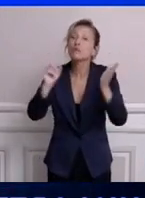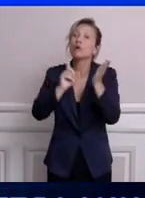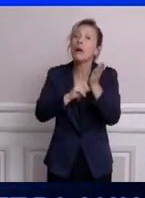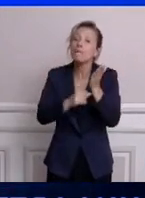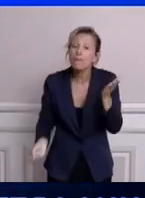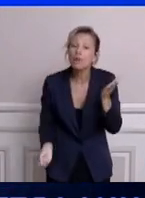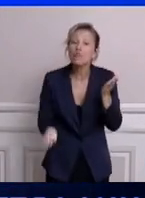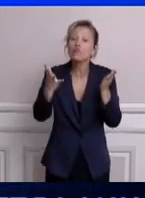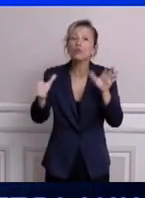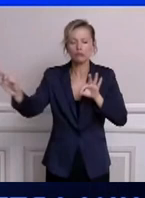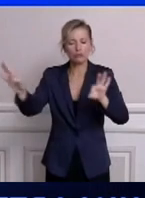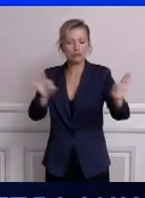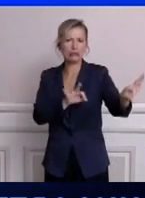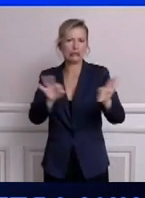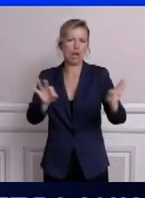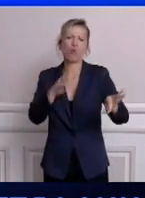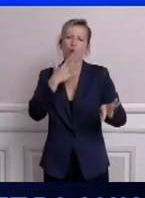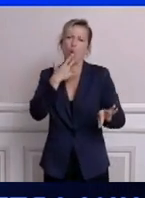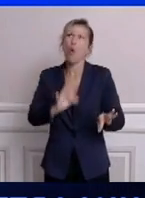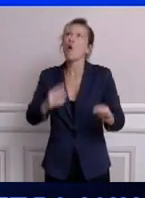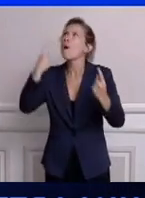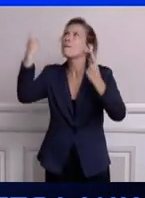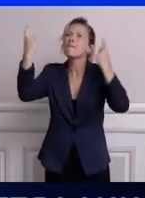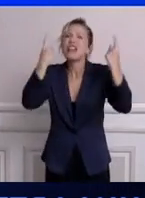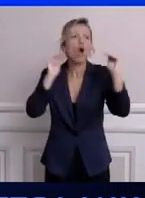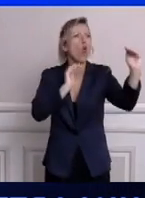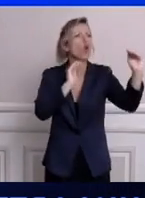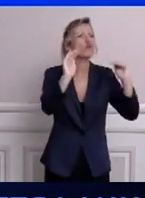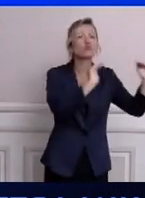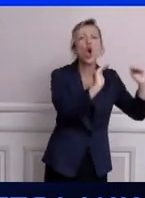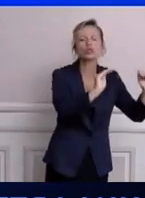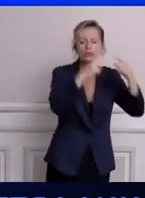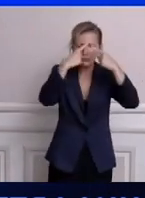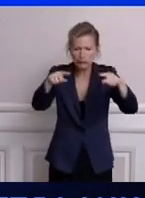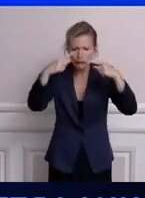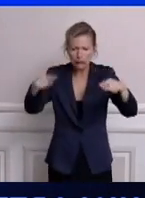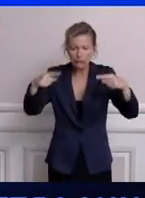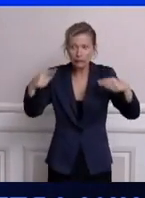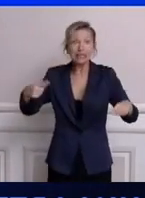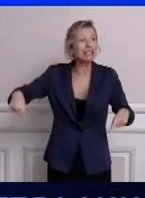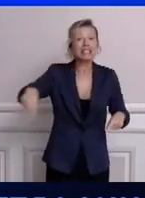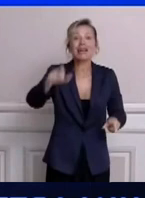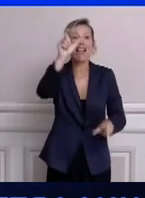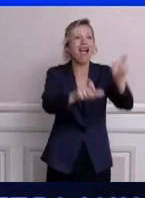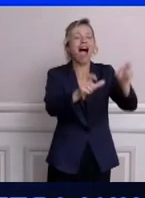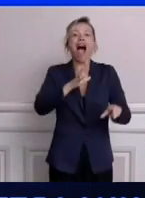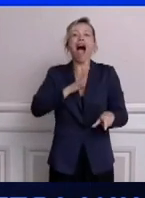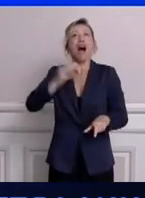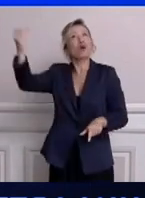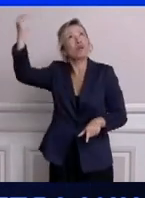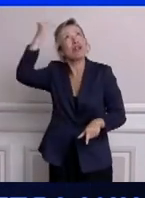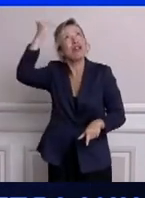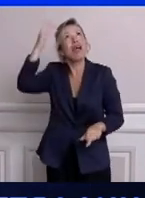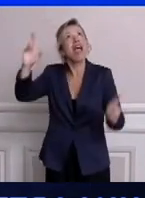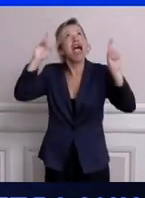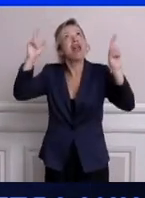οι απαιτήσεις της εποχής και η κλιματική αλλαγή επιβάλλουν, αλλά και τα όνειρα και οι ελπίδες και οι προσδοκίες των κατοίκων